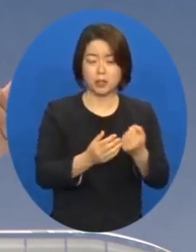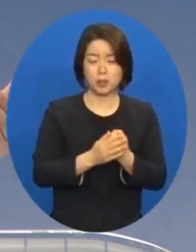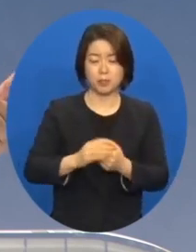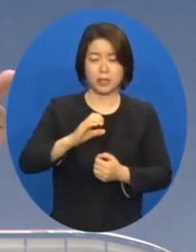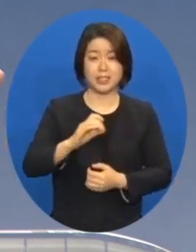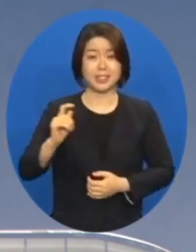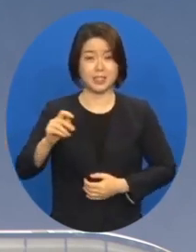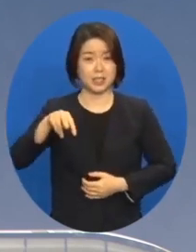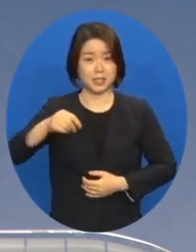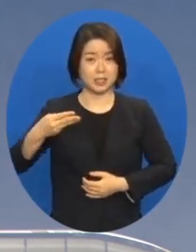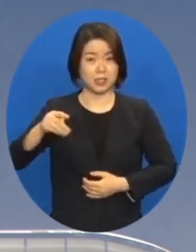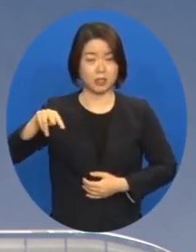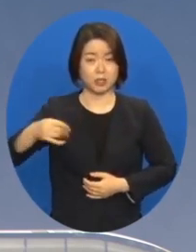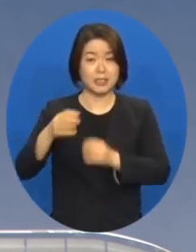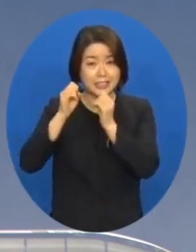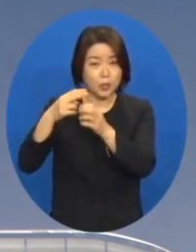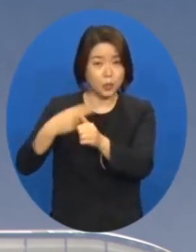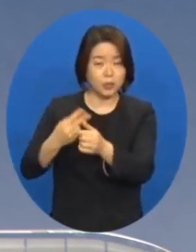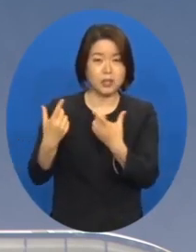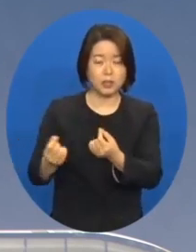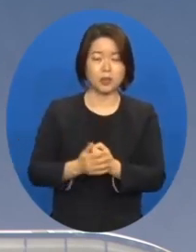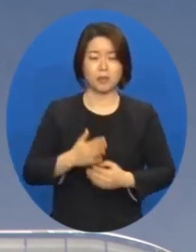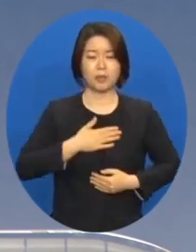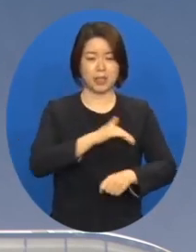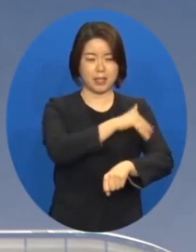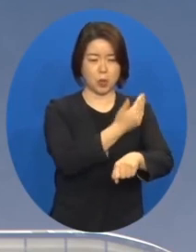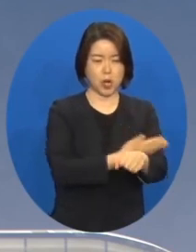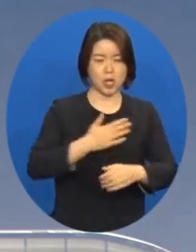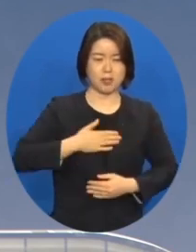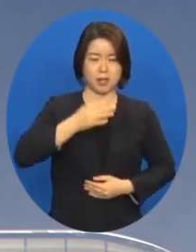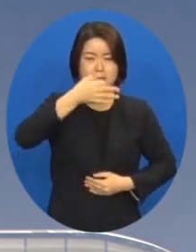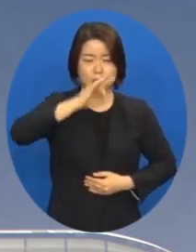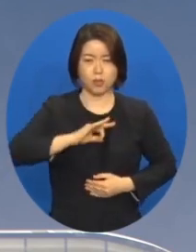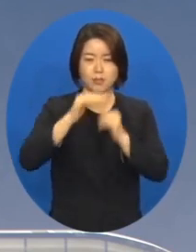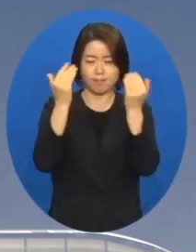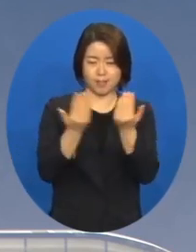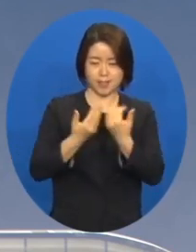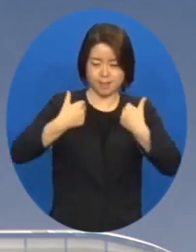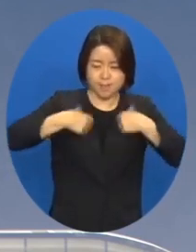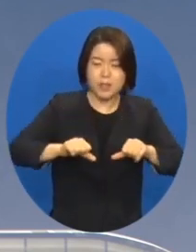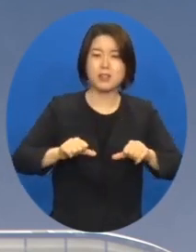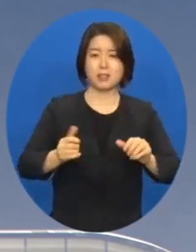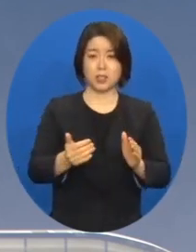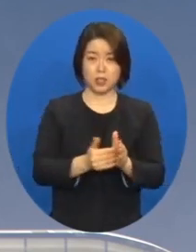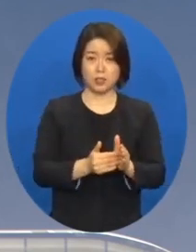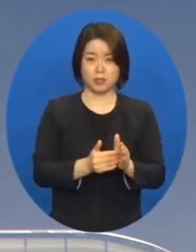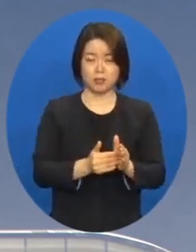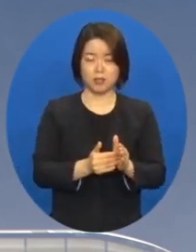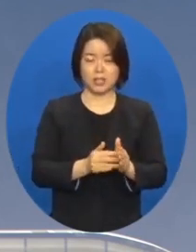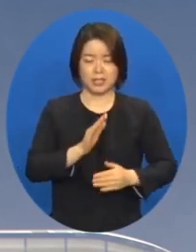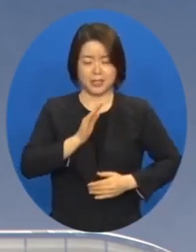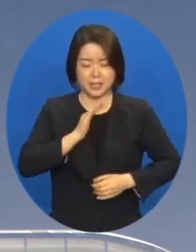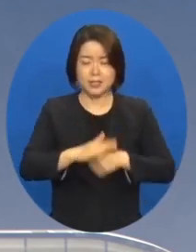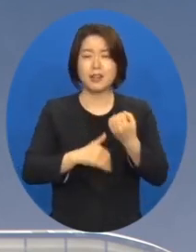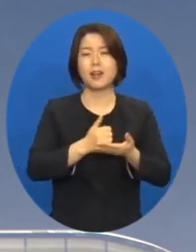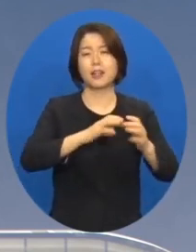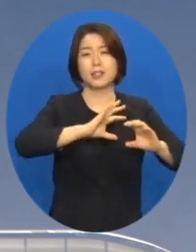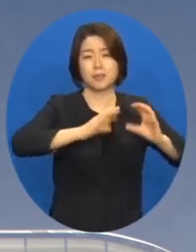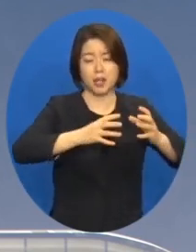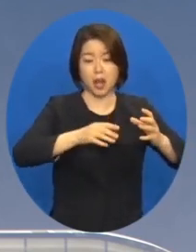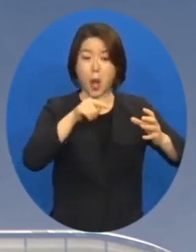스터드 선교사처럼 내 권리, 내 유익을 다 포기하고 진짜 하나님의 나라, 거기서